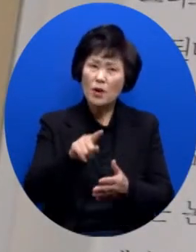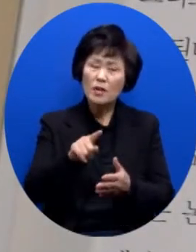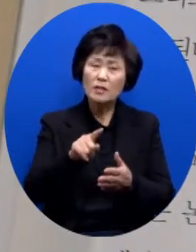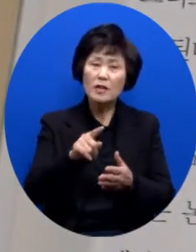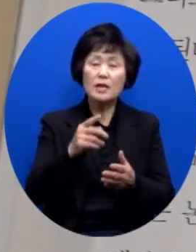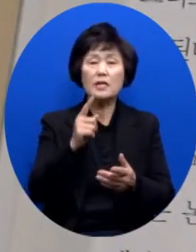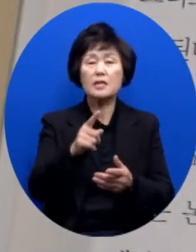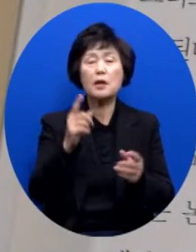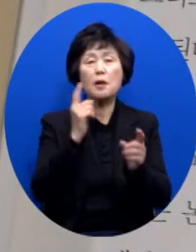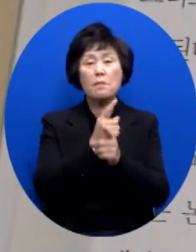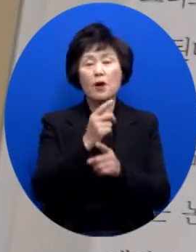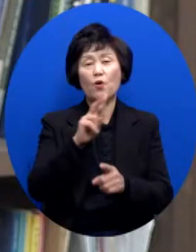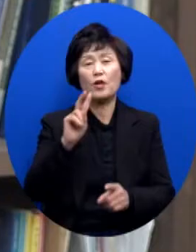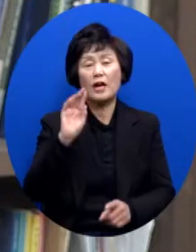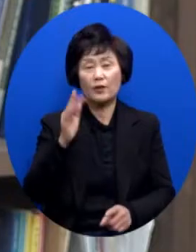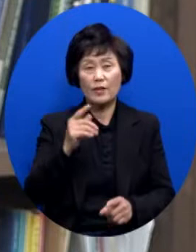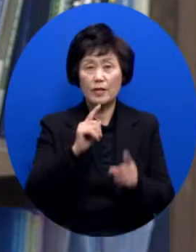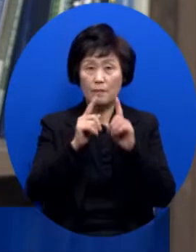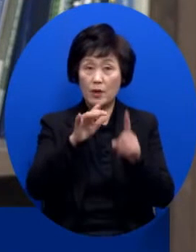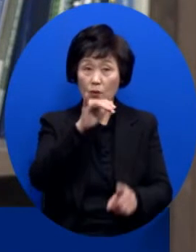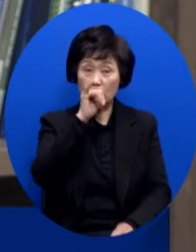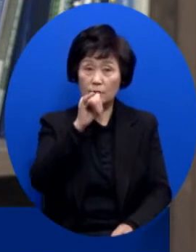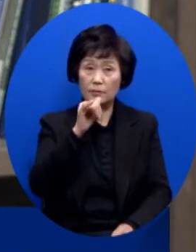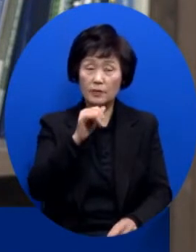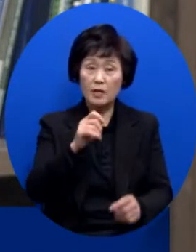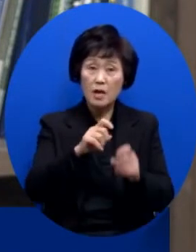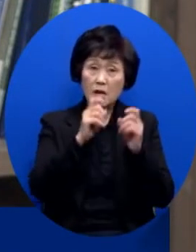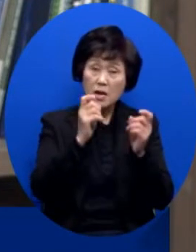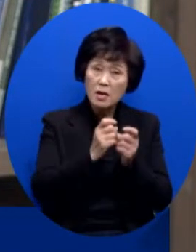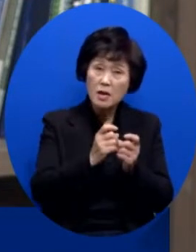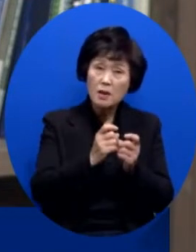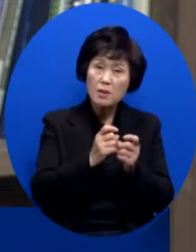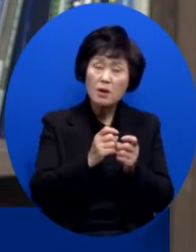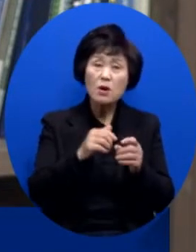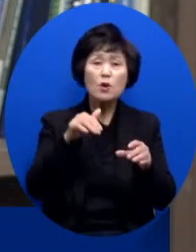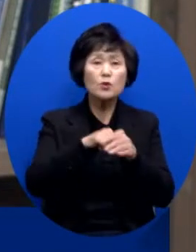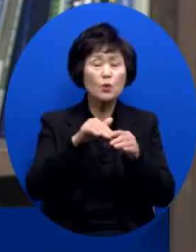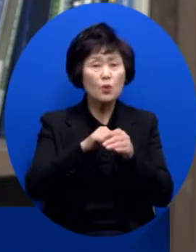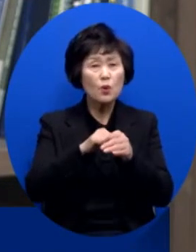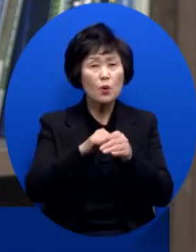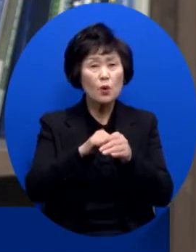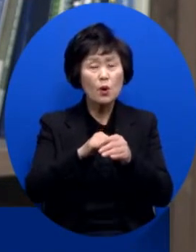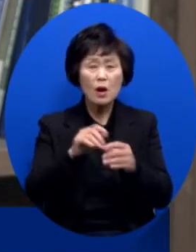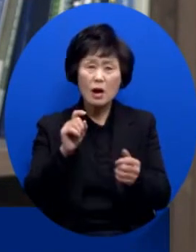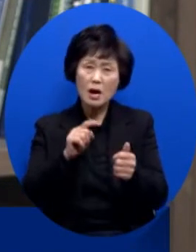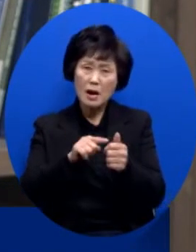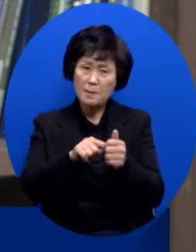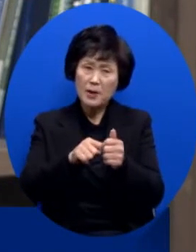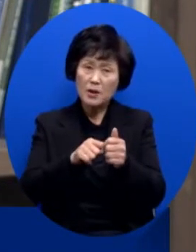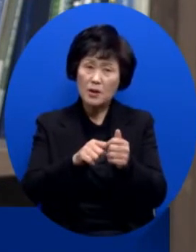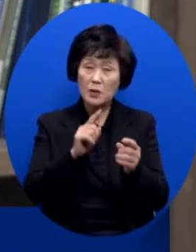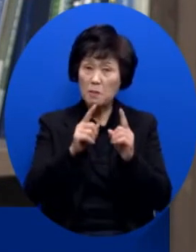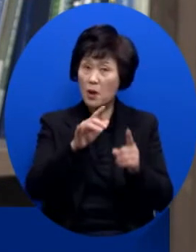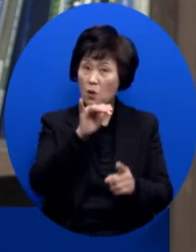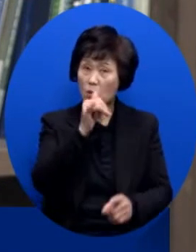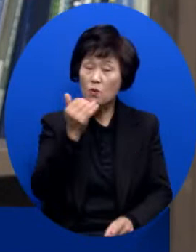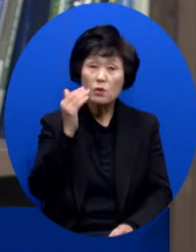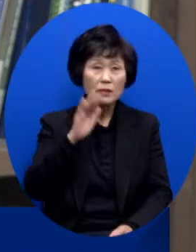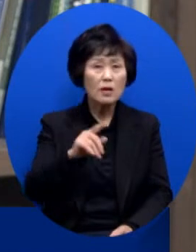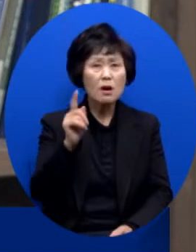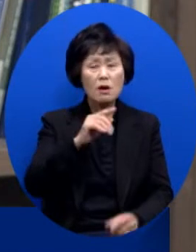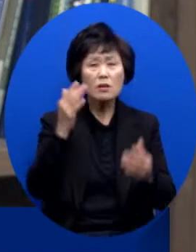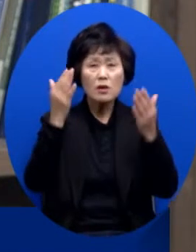지적입니다 전개 학교들이 개별 종교를 강요한다고 생각하기 때문에 그렇거든요 그래 사실은 지금 어느 학교도 그렇게